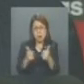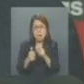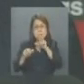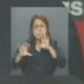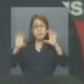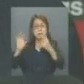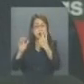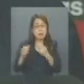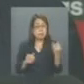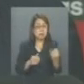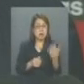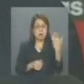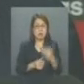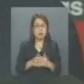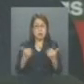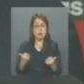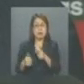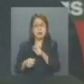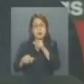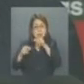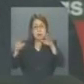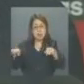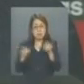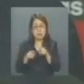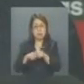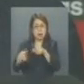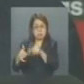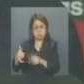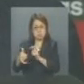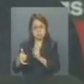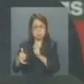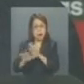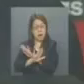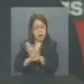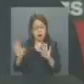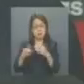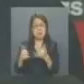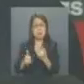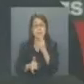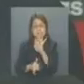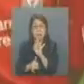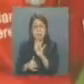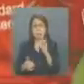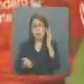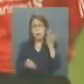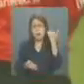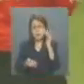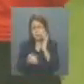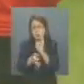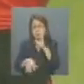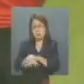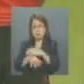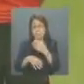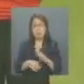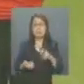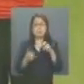เวอร์พูลทีมเดือนไม่มีหลุยส์โซเลสที่โดนแบนยาว8นัดในกรณีของสจ๊วต ดาวนิงที่ถูกเจ้าหน้าที่ตำรวจจับกุมตัวหลังจากไปทะเลาะ กับ